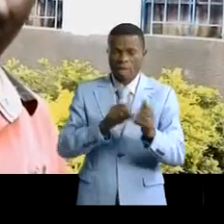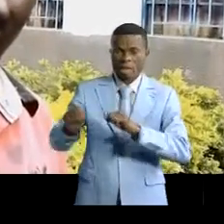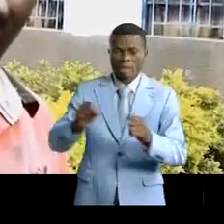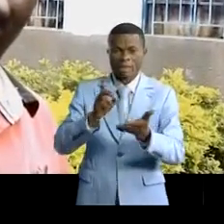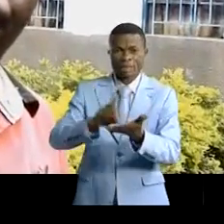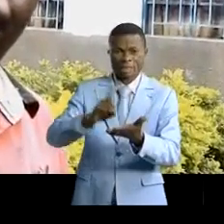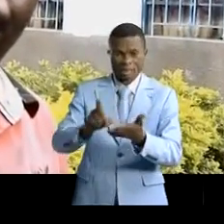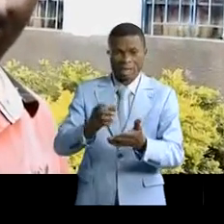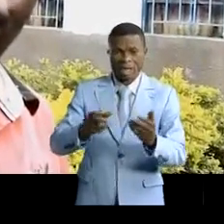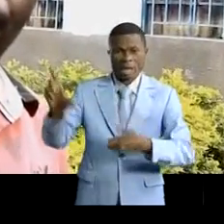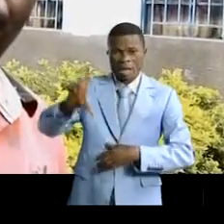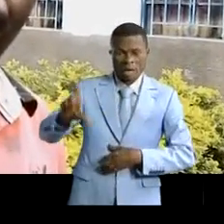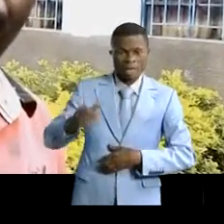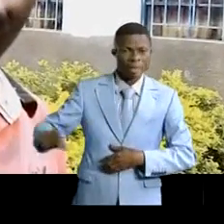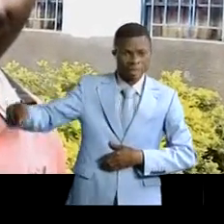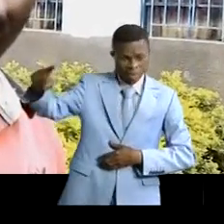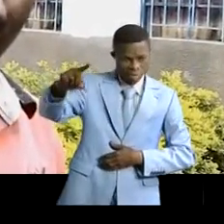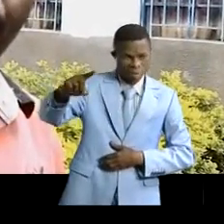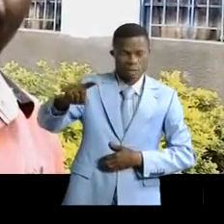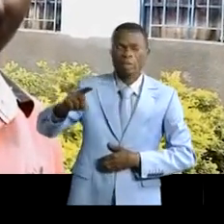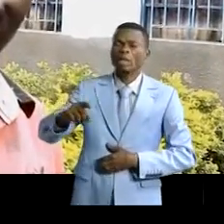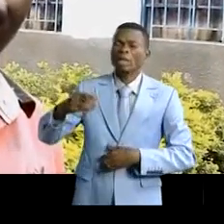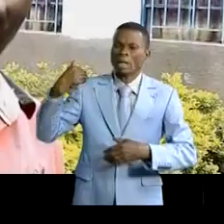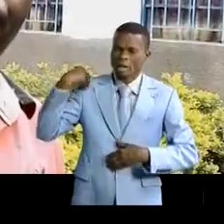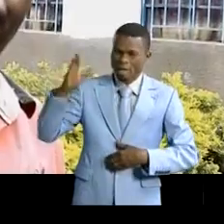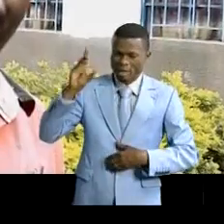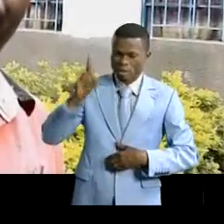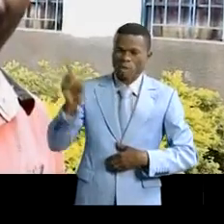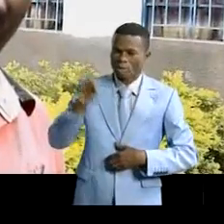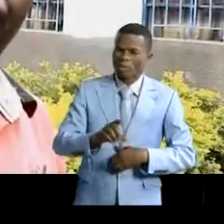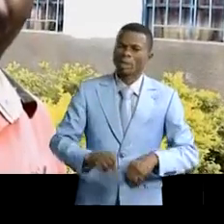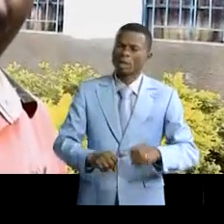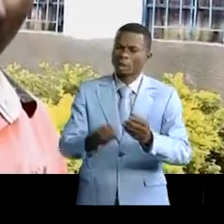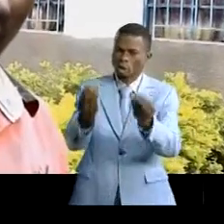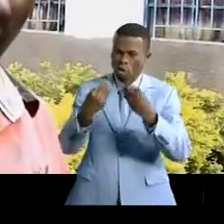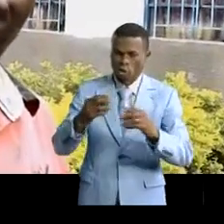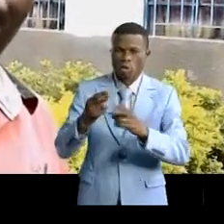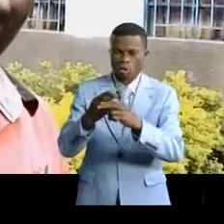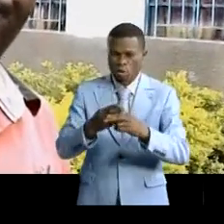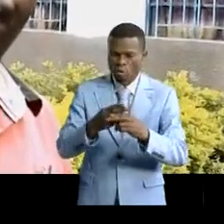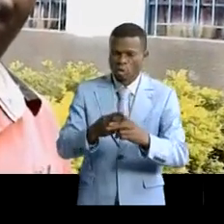lundi prochain, il faut qu'ils aient vraiment ce temps-là de venir nous sécuriser et de